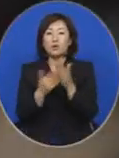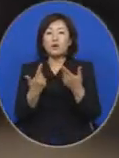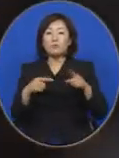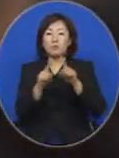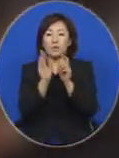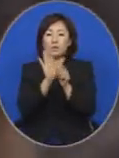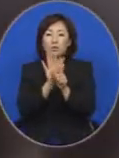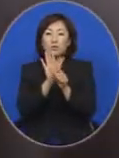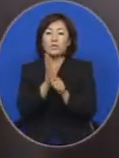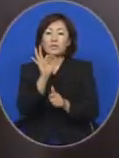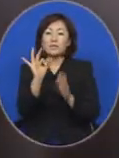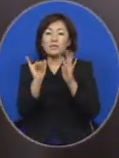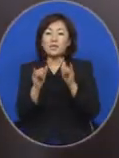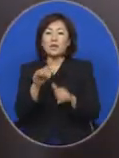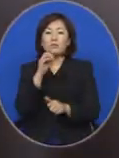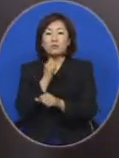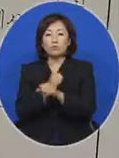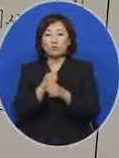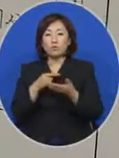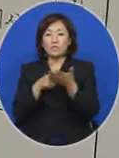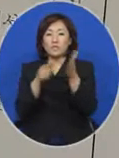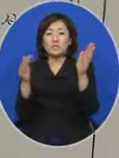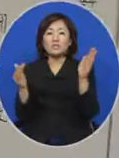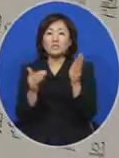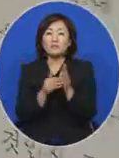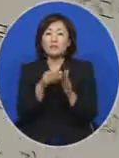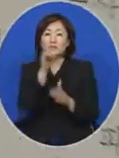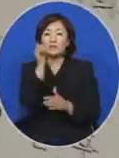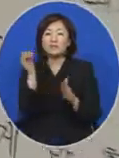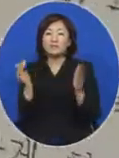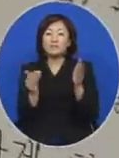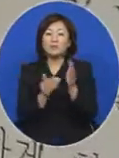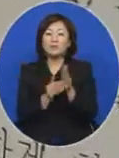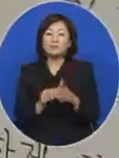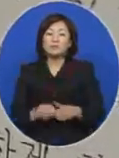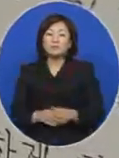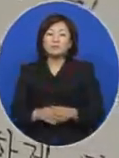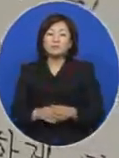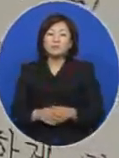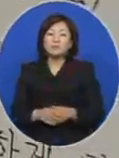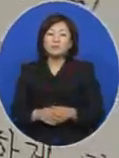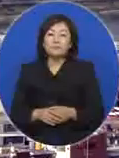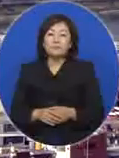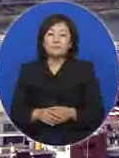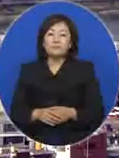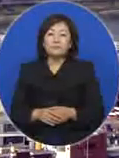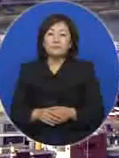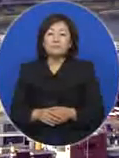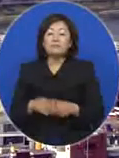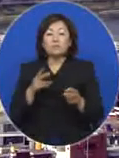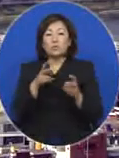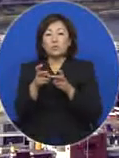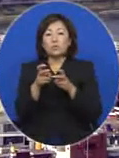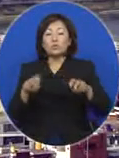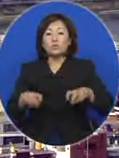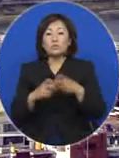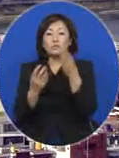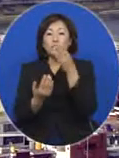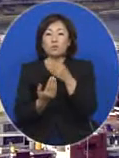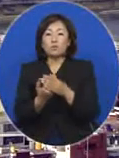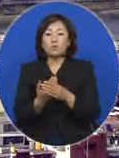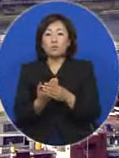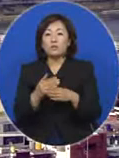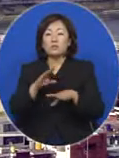35살 이모 씨에 대해 구속영장을 신청했습니다. UBC 뉴스 조인호입니다. 교통사고로 차량